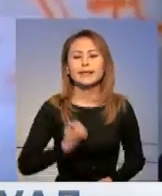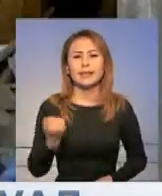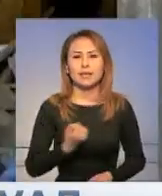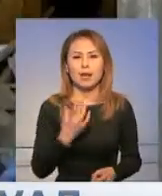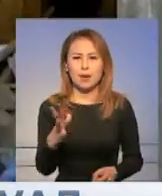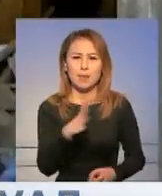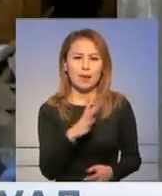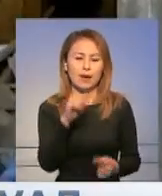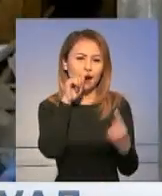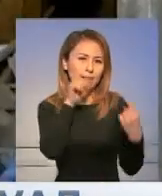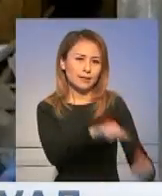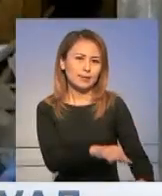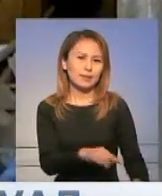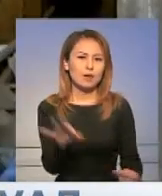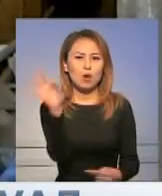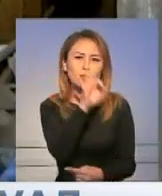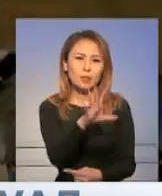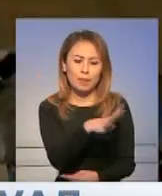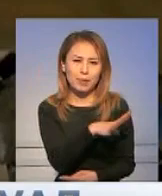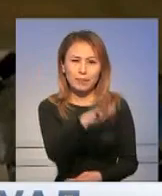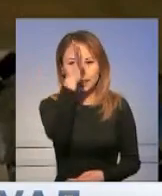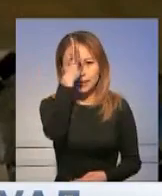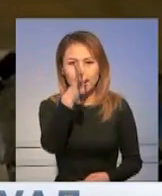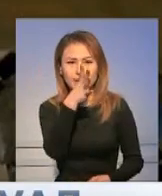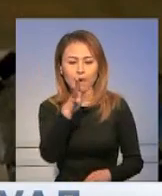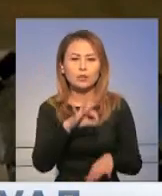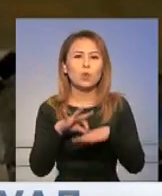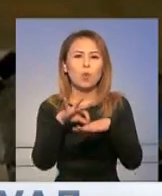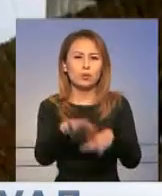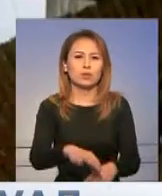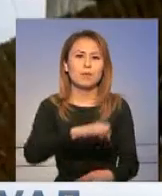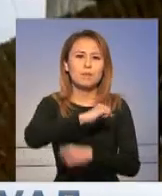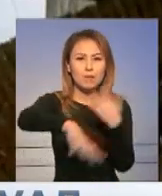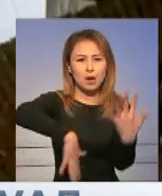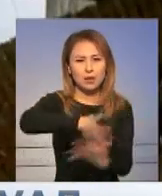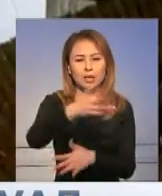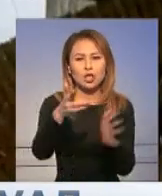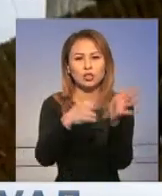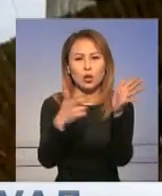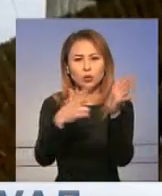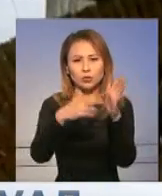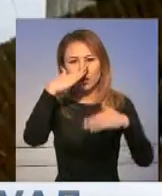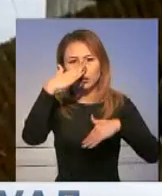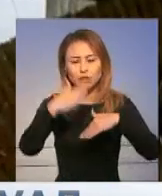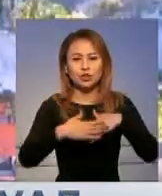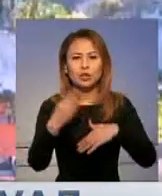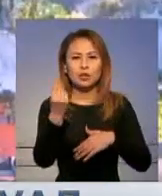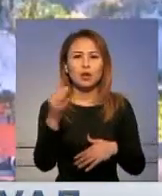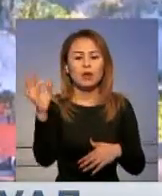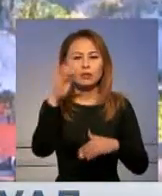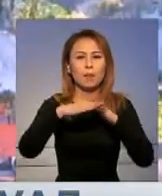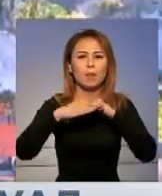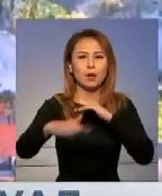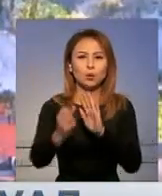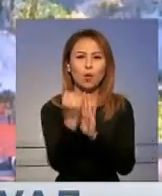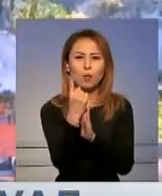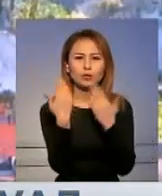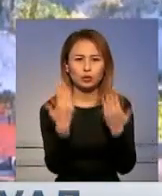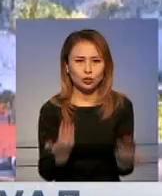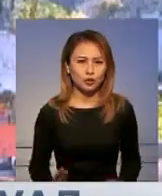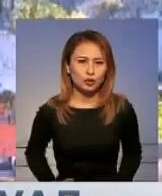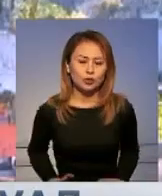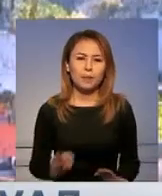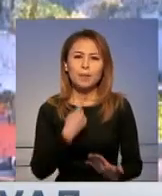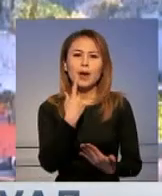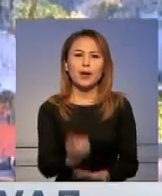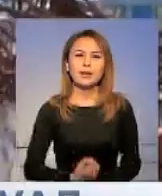жариялап, лаңкестерге қарсы операция жүргізді. 5 айға созылған қарулы қақтығыс барысында 800 содыр жер жастандырылды, 11-ін тұтқынға алды.